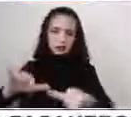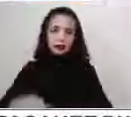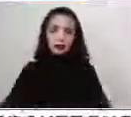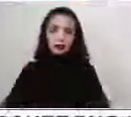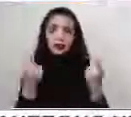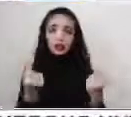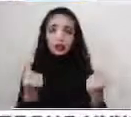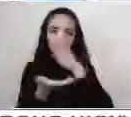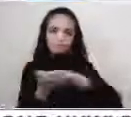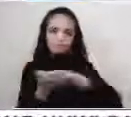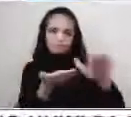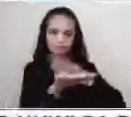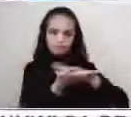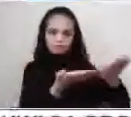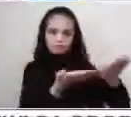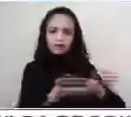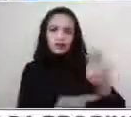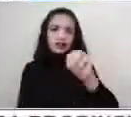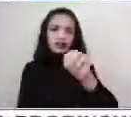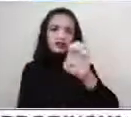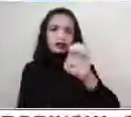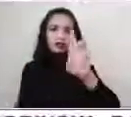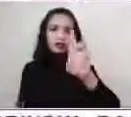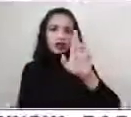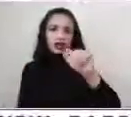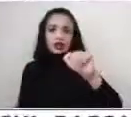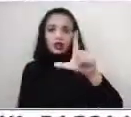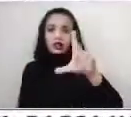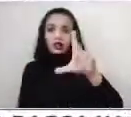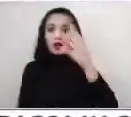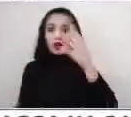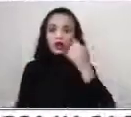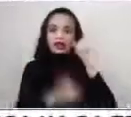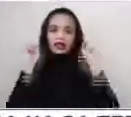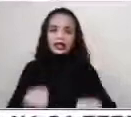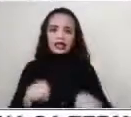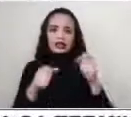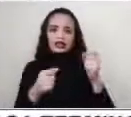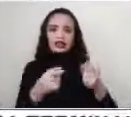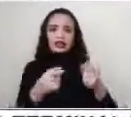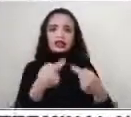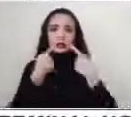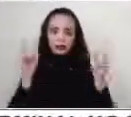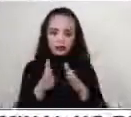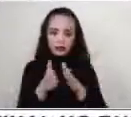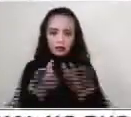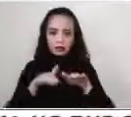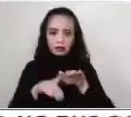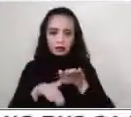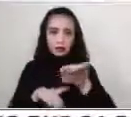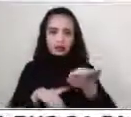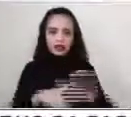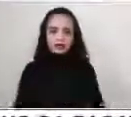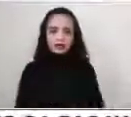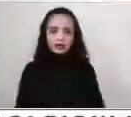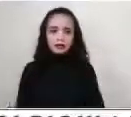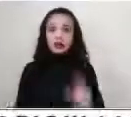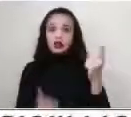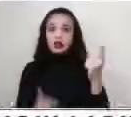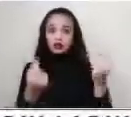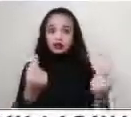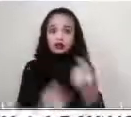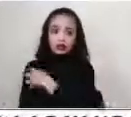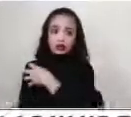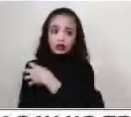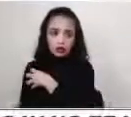Dahil sa bagong strain ng coronavirus na kumakalat ngayon sa United Kingdom, sunod-sunod na nagpatupad ang travel ban mula at patungong United Kingdom ang iba't ibang